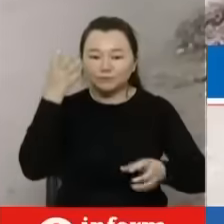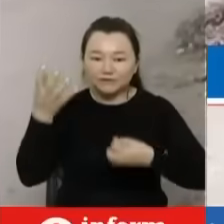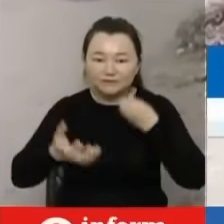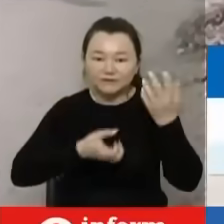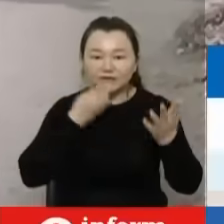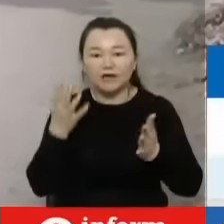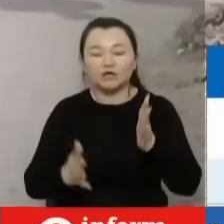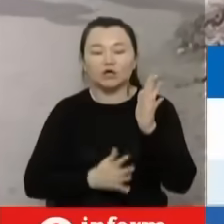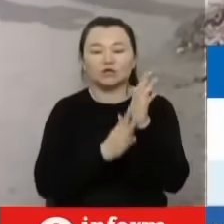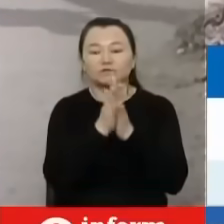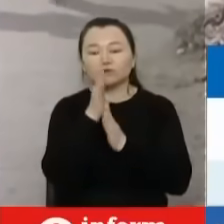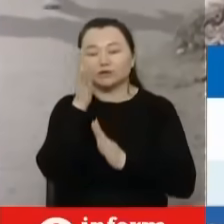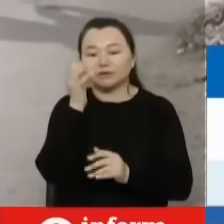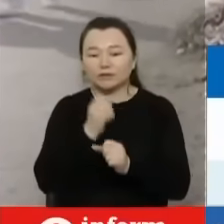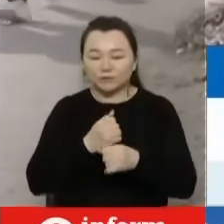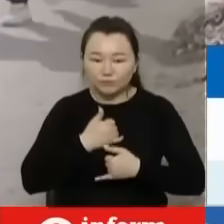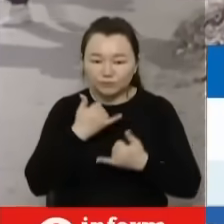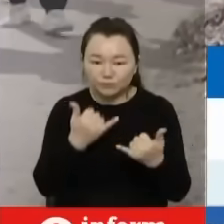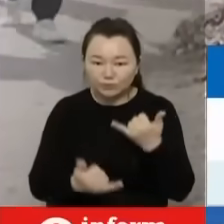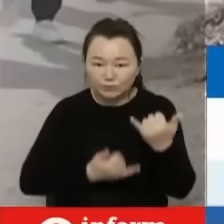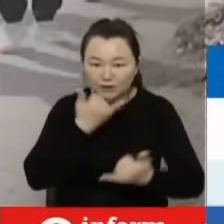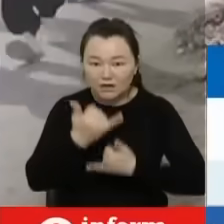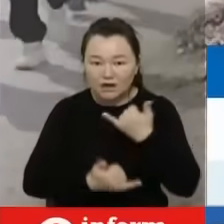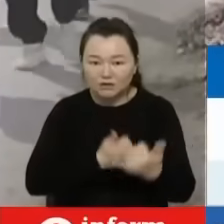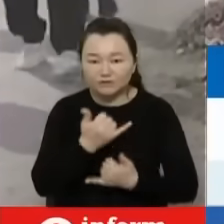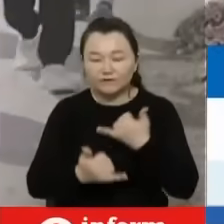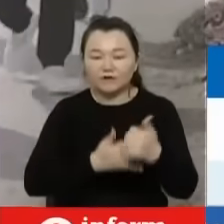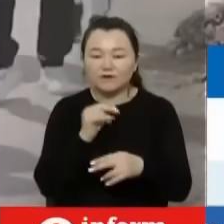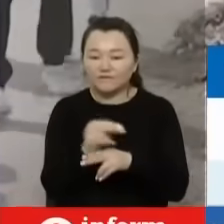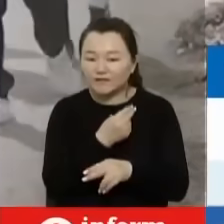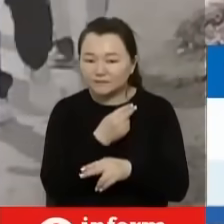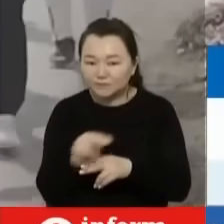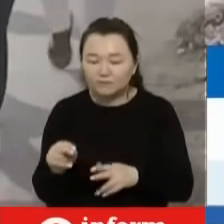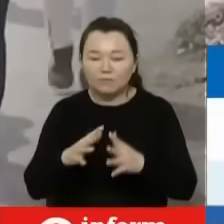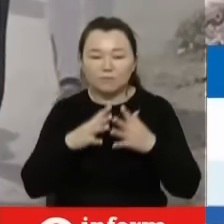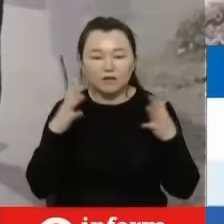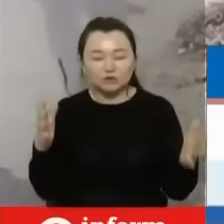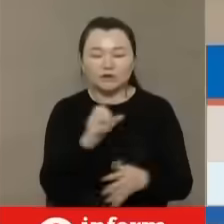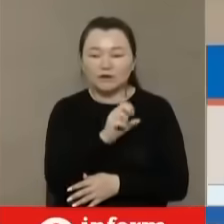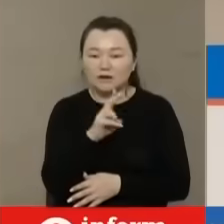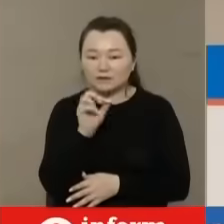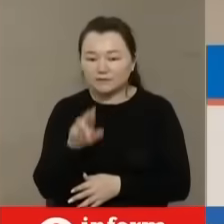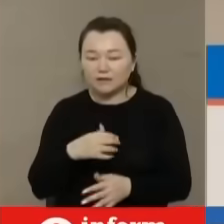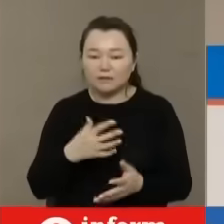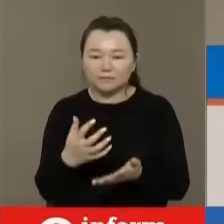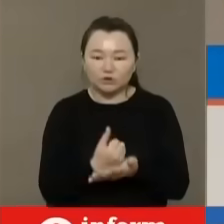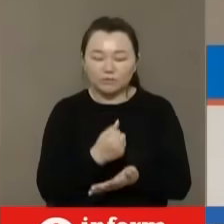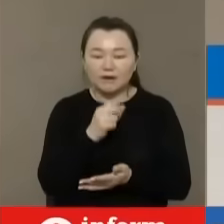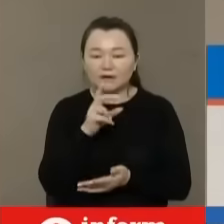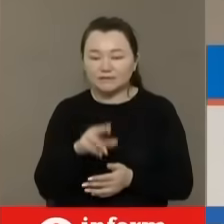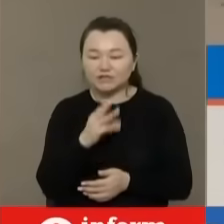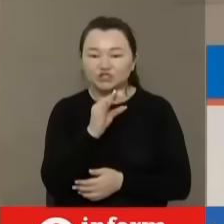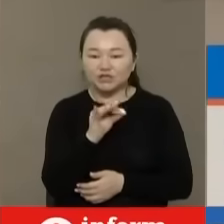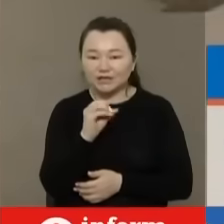өсіруге, септігін тигізуге тәрбиелейтін үлкен акция деп қабылдаймыз. Ал акциясында Шиелі